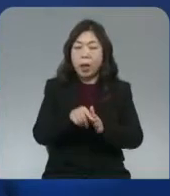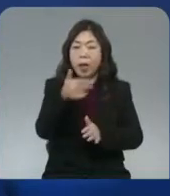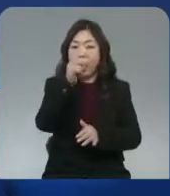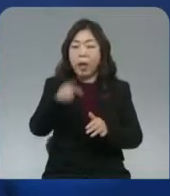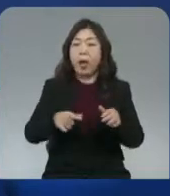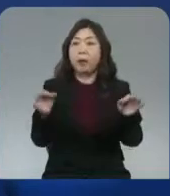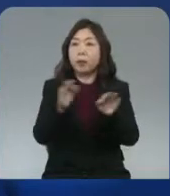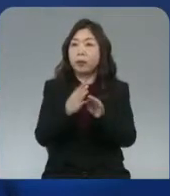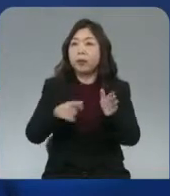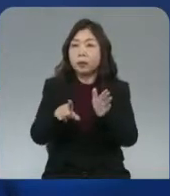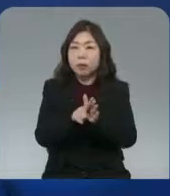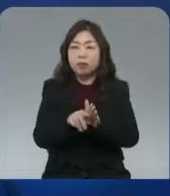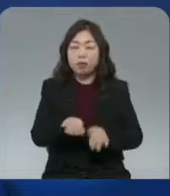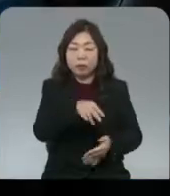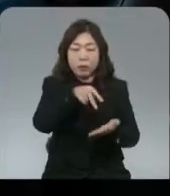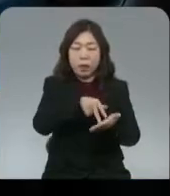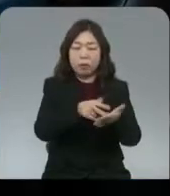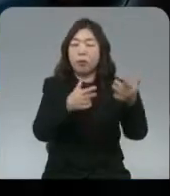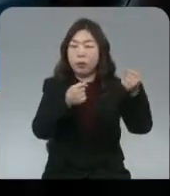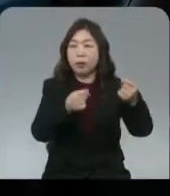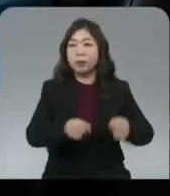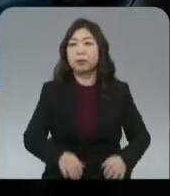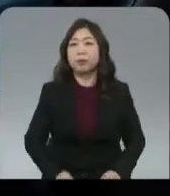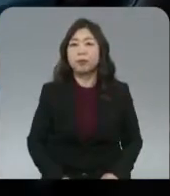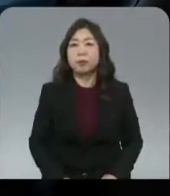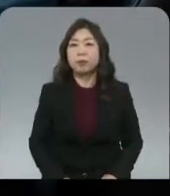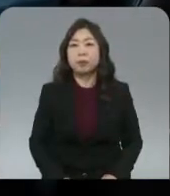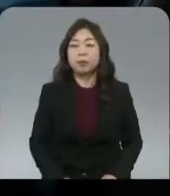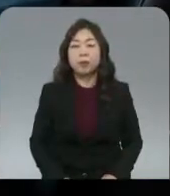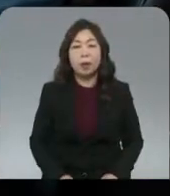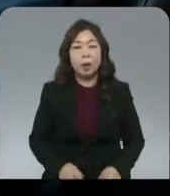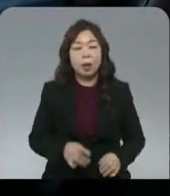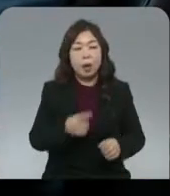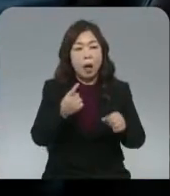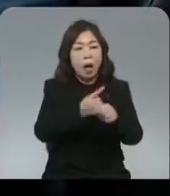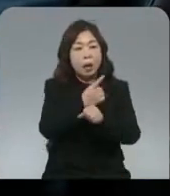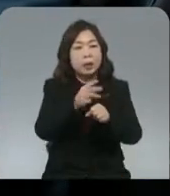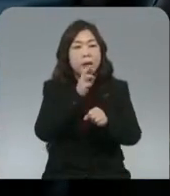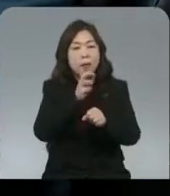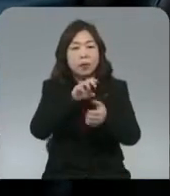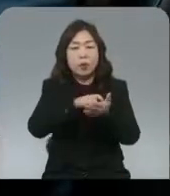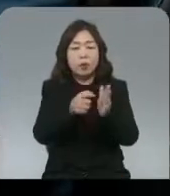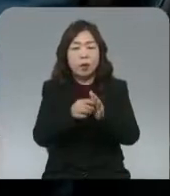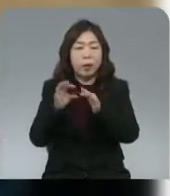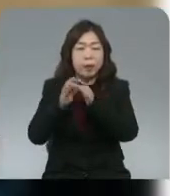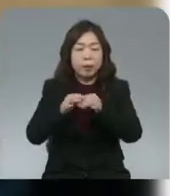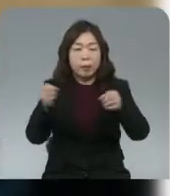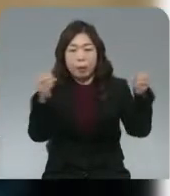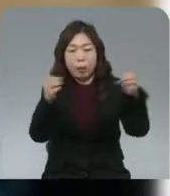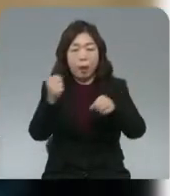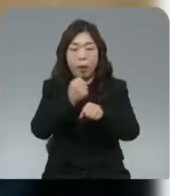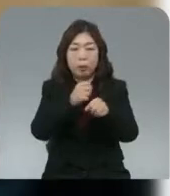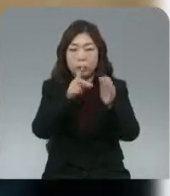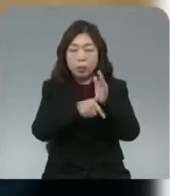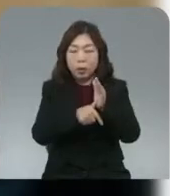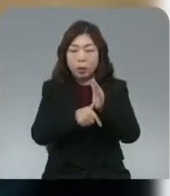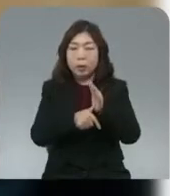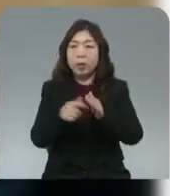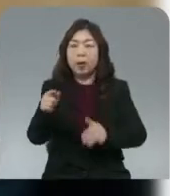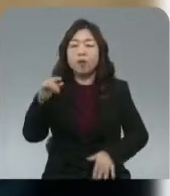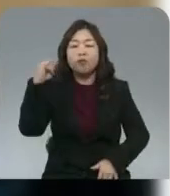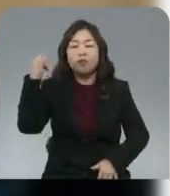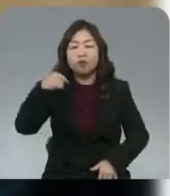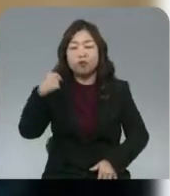кореи о том что она может рассмотреть возможность возобновления временно приостановленной деятельности что по мнению